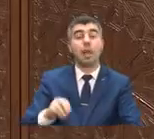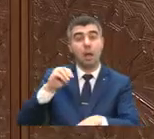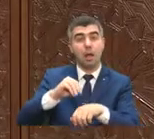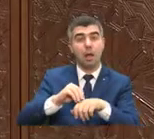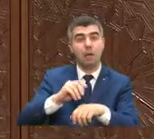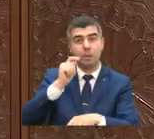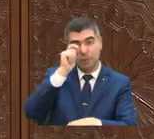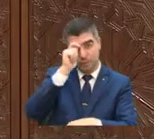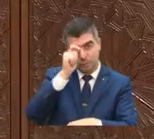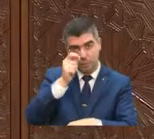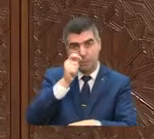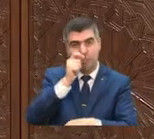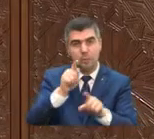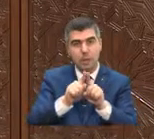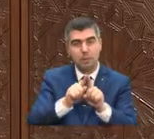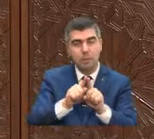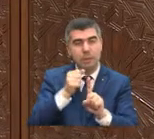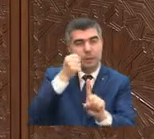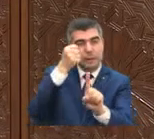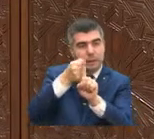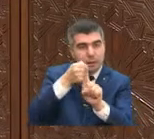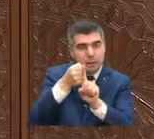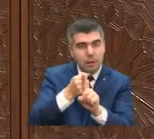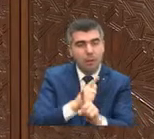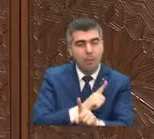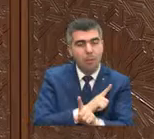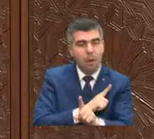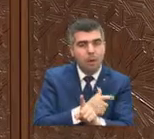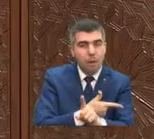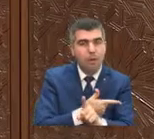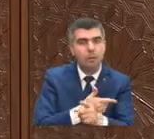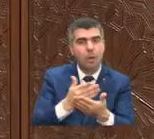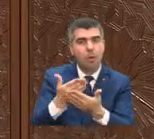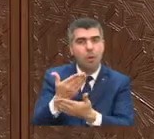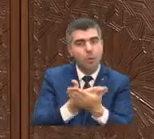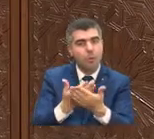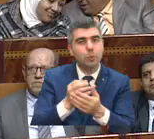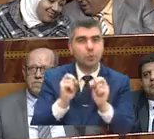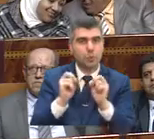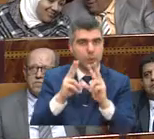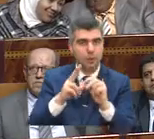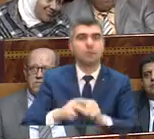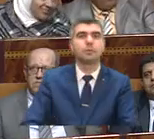بنجاعة الأمن ومجهودات السلطات المحلية والإقليمية في هذا الباب.